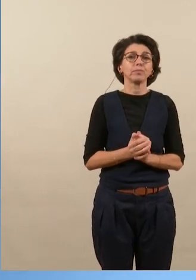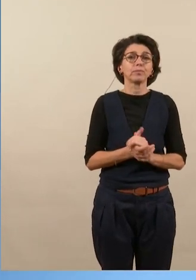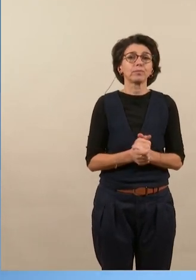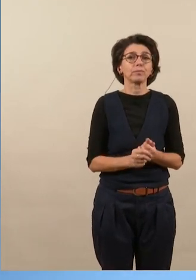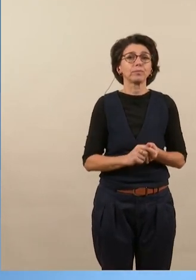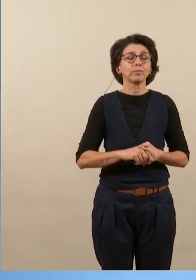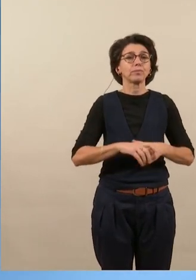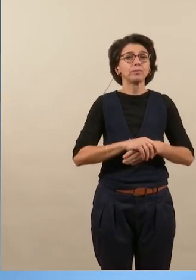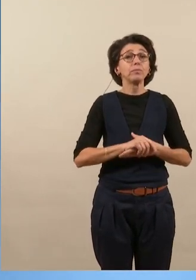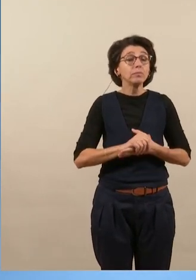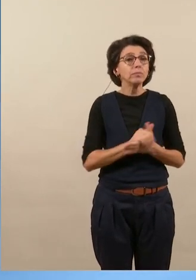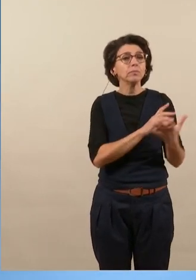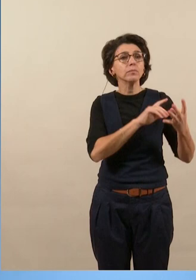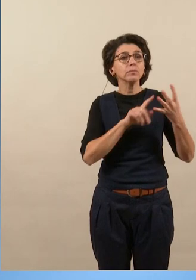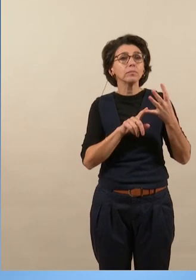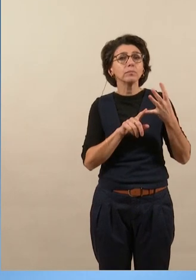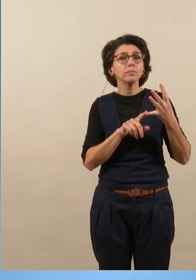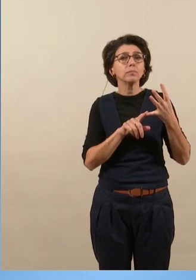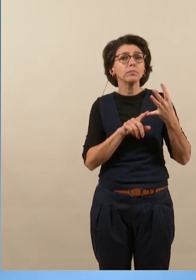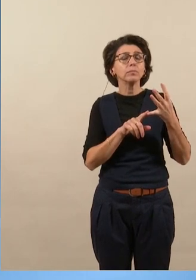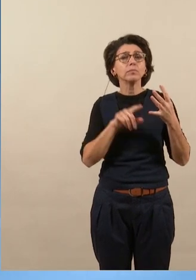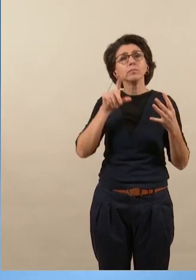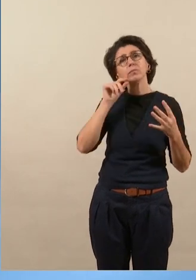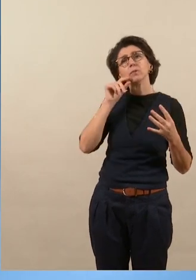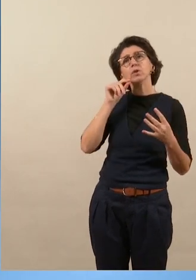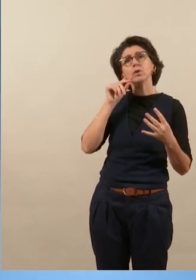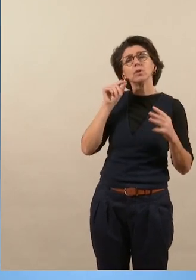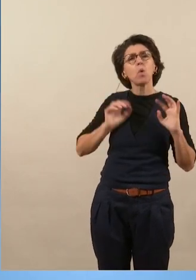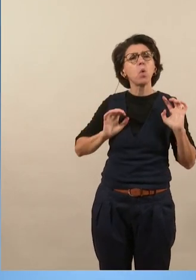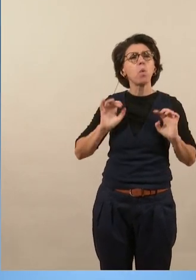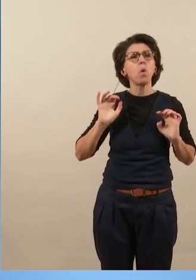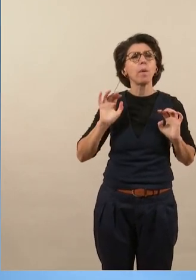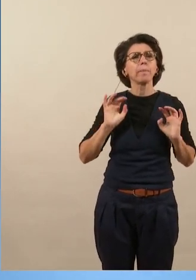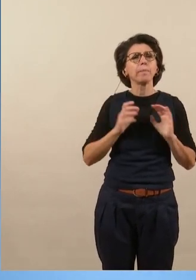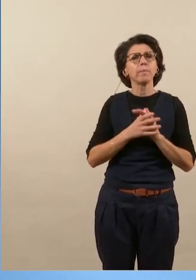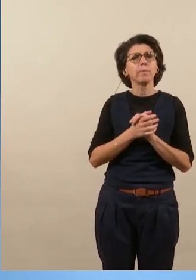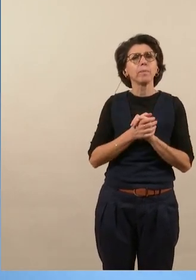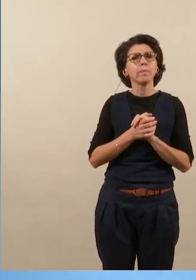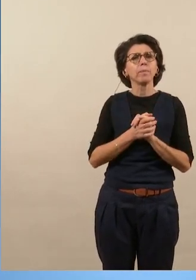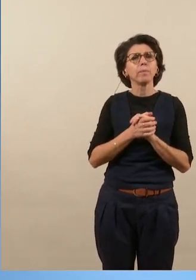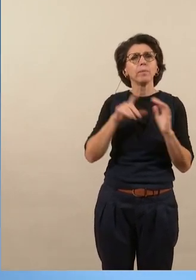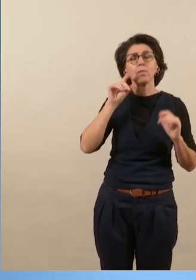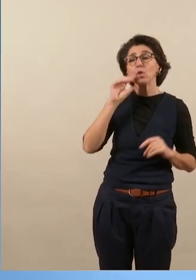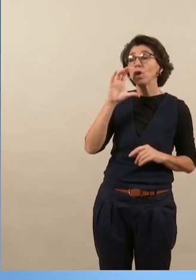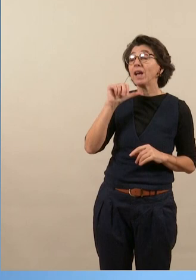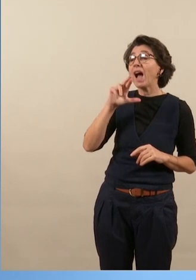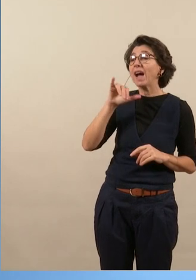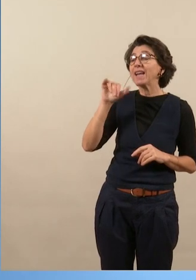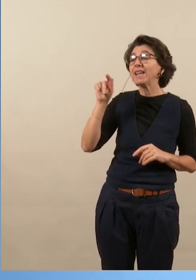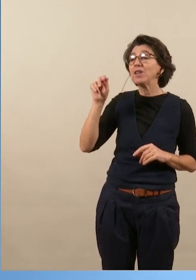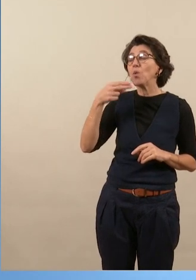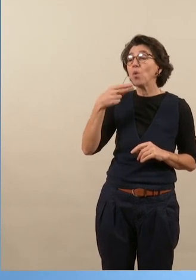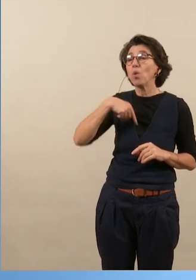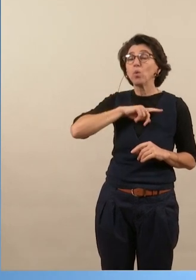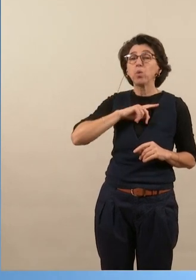utiles monsieur Carignon qu'ons qu'allons-nous laisser pour faire face au